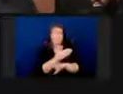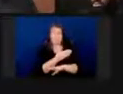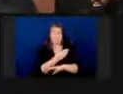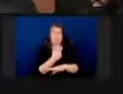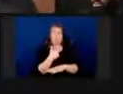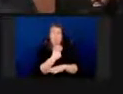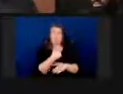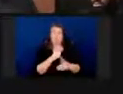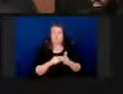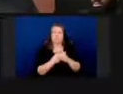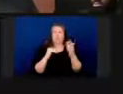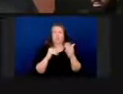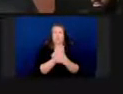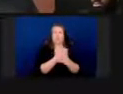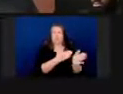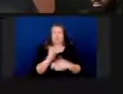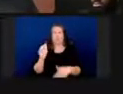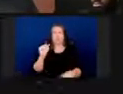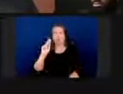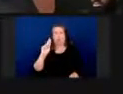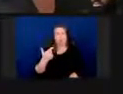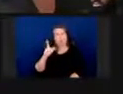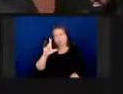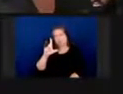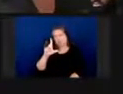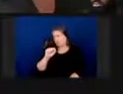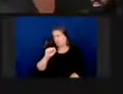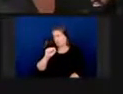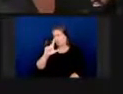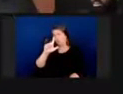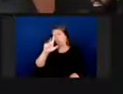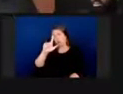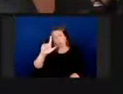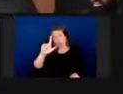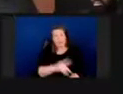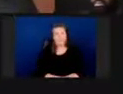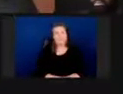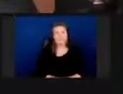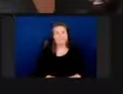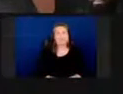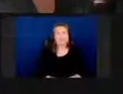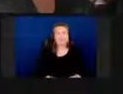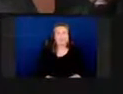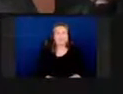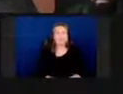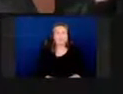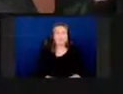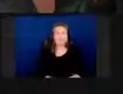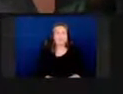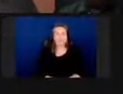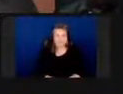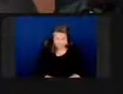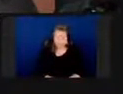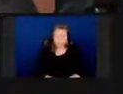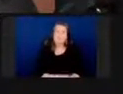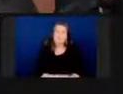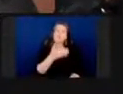waeleza wote hawa wanafunzi na familia zao kuhusiana na swala hili zima. Kwa